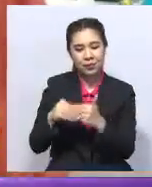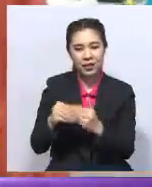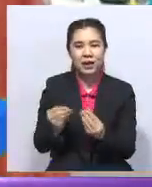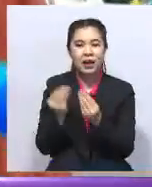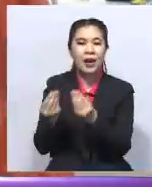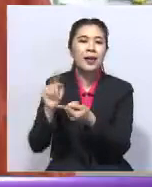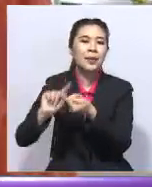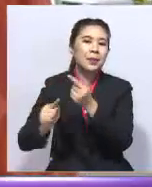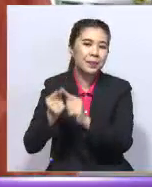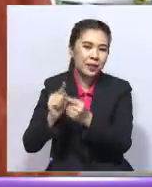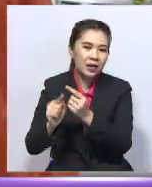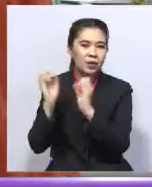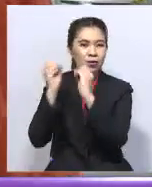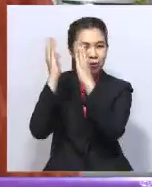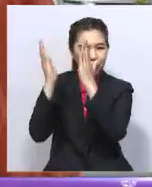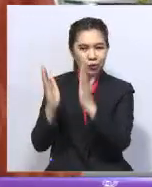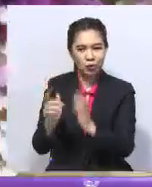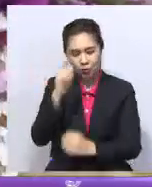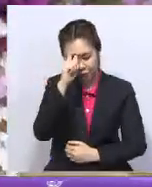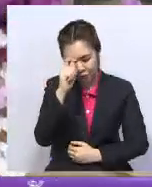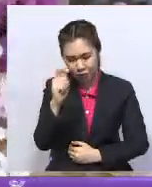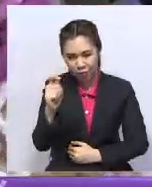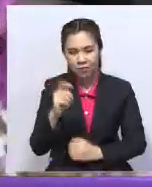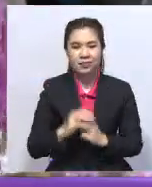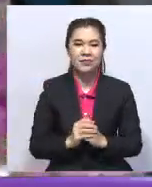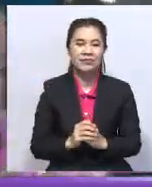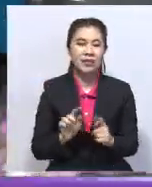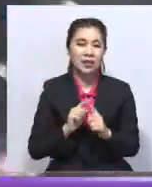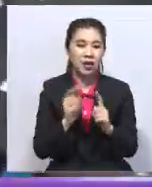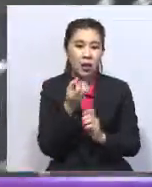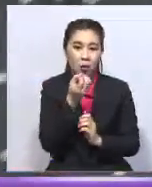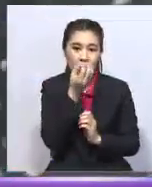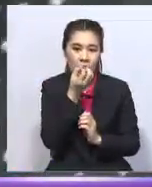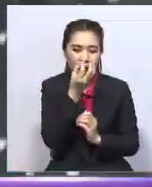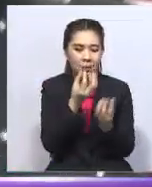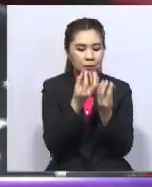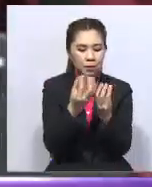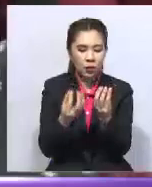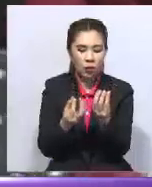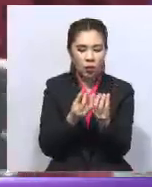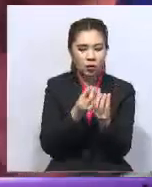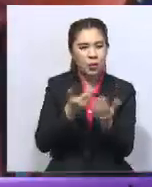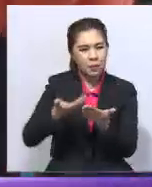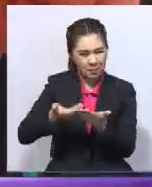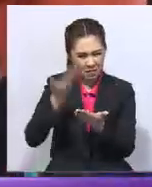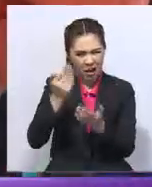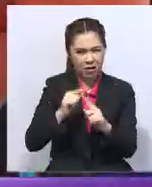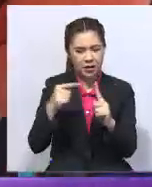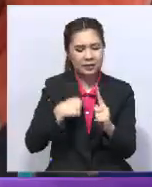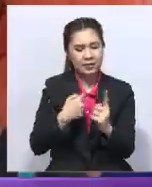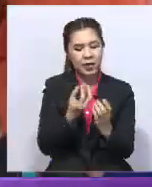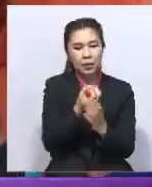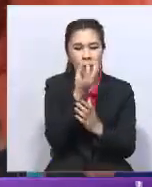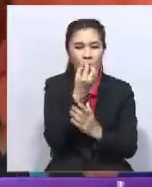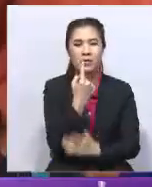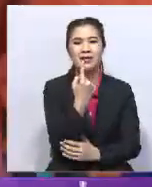ให้กับเพื่อนและคุณครูที่เคารพแต่ดอกกุหลาบแบบจัดช่อนะครับอันนี้จะมีราคาแพงจึงหันมาซื้อกุหลาบแบบแบ่งข